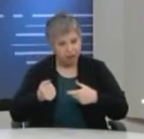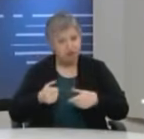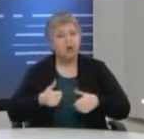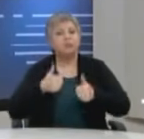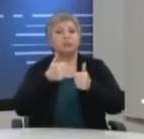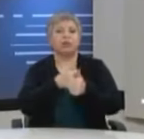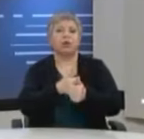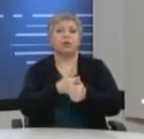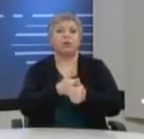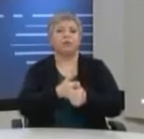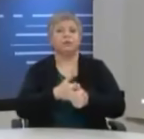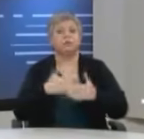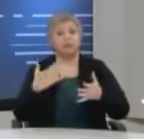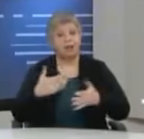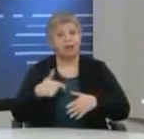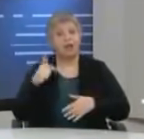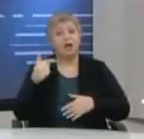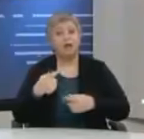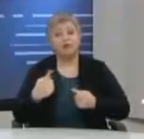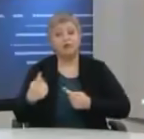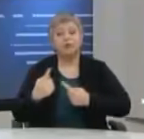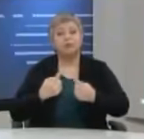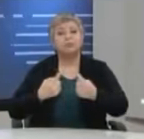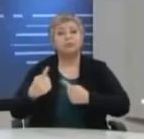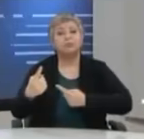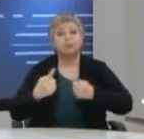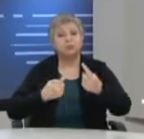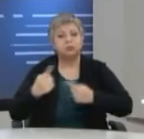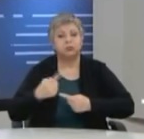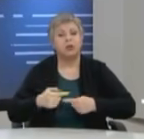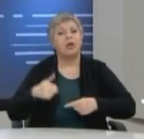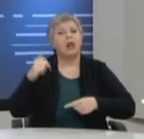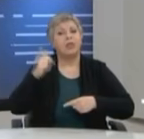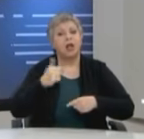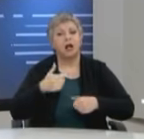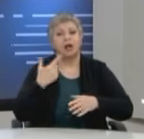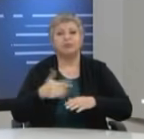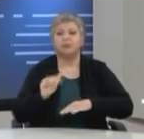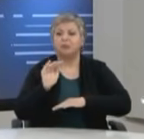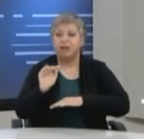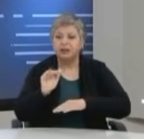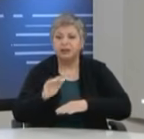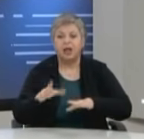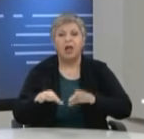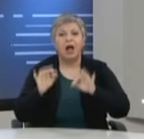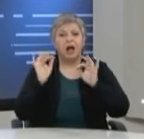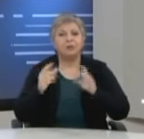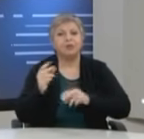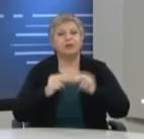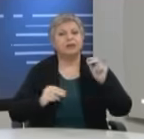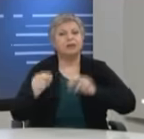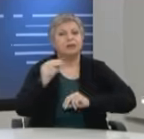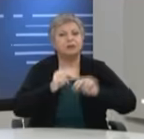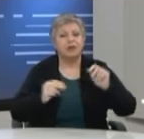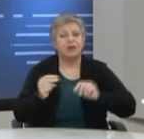Δηλαδή το δικαίωμα να διαπραγματεύεται, να ανοίγει και να κλείνει επιμέρους κεφάλαια, ανάλογα με τα